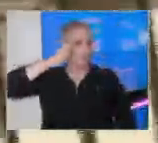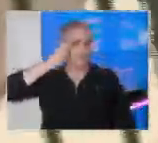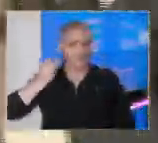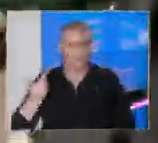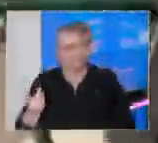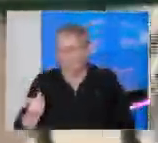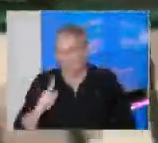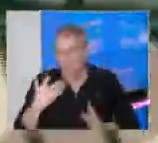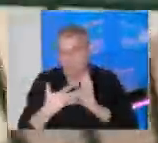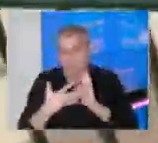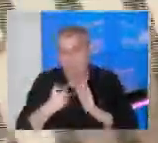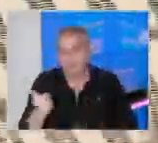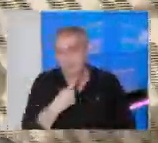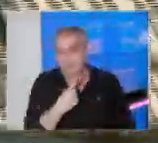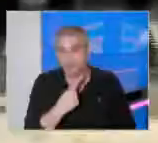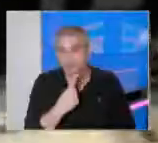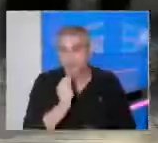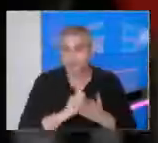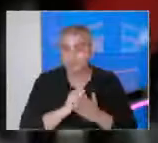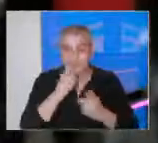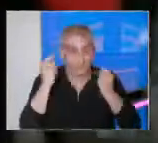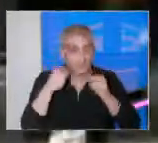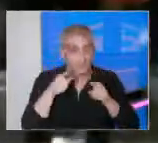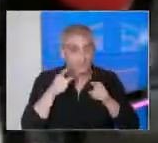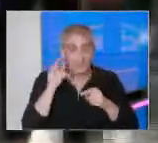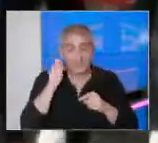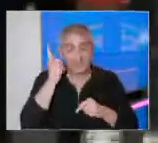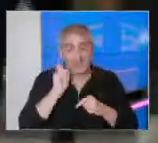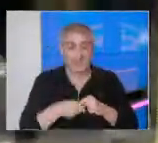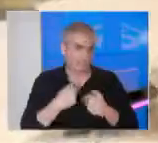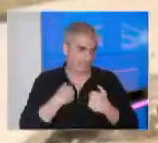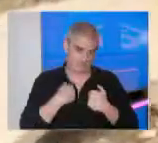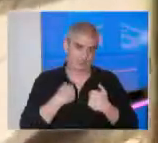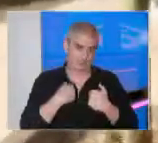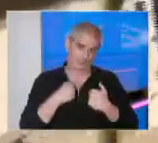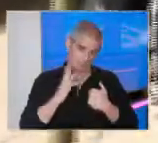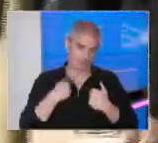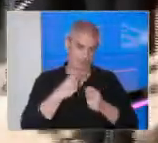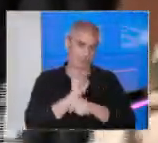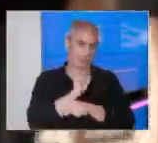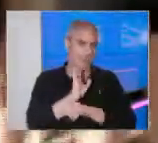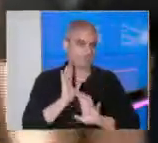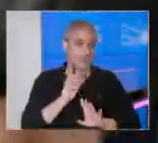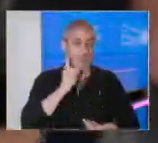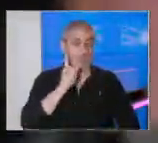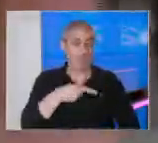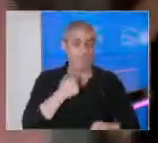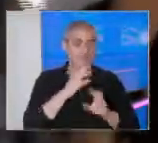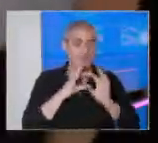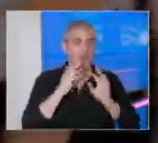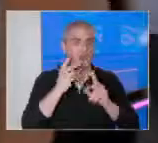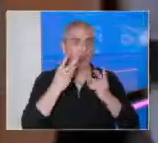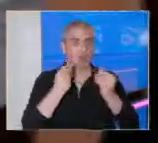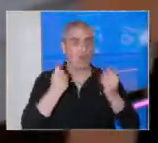סתם, שיבדקו את זה. משרד החינוך בעניין הזה כן חייב, ופה אני כן, יש לי איזו טענה מסוימת, כן. חייב להפחית את